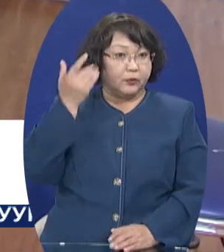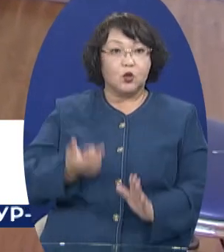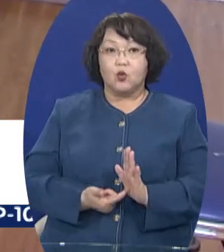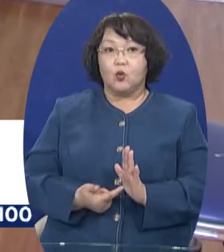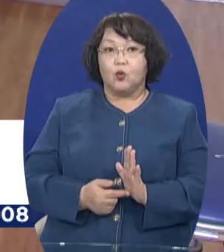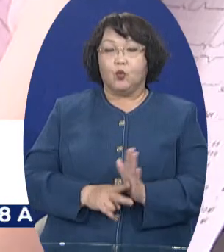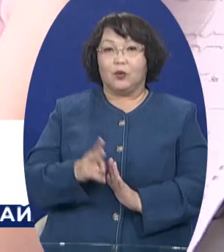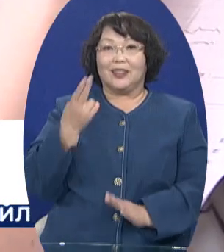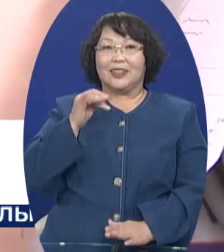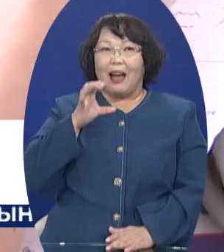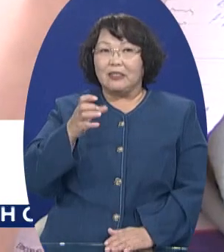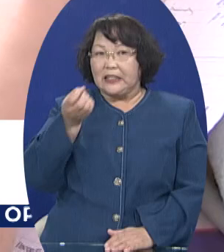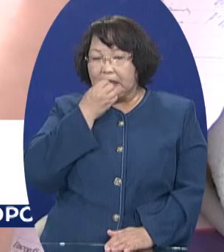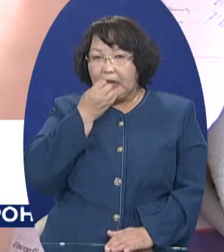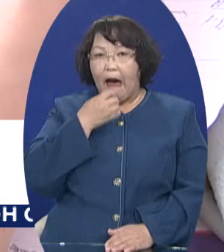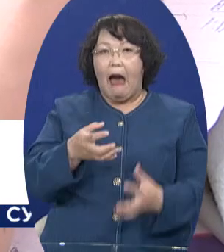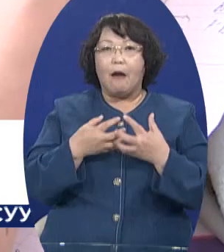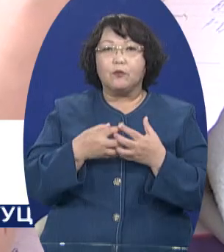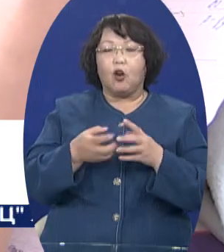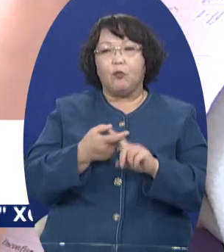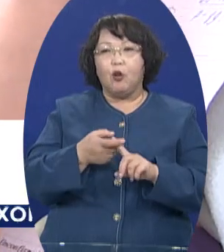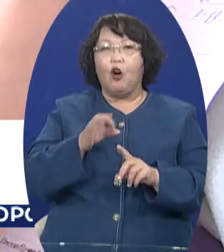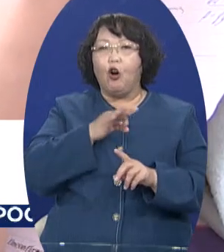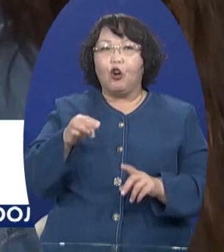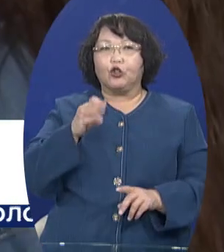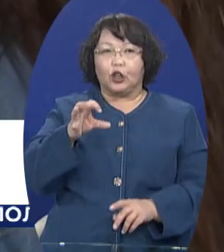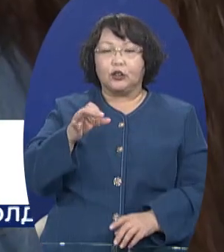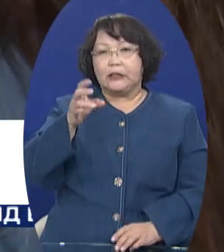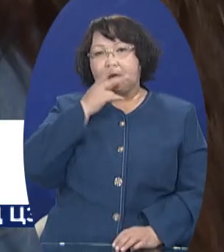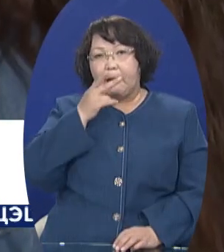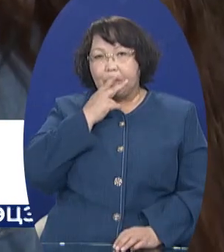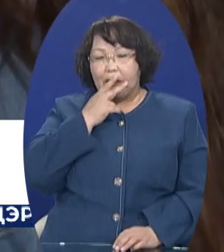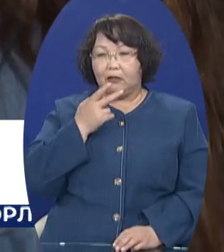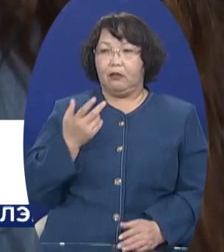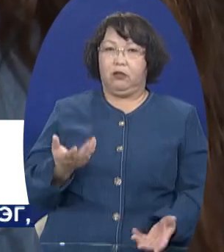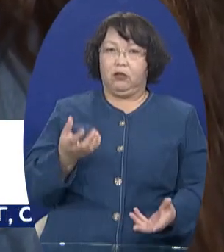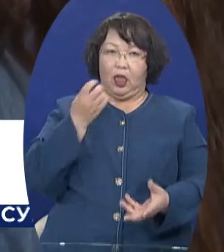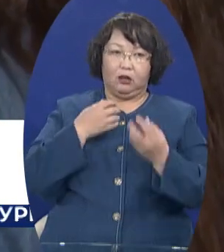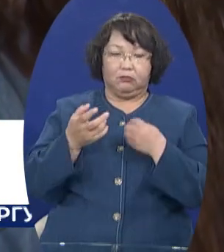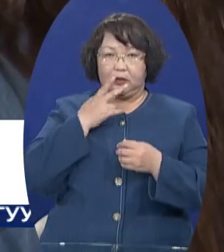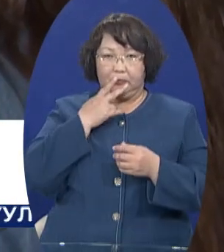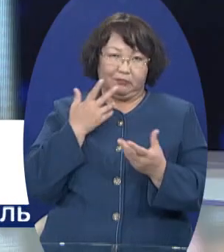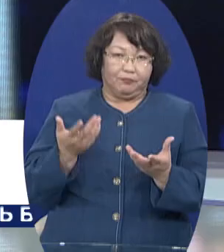болсон давс, амтны гаралтай өөх төс олон тамхины хэрэглээ их байгааг эмч мэрэгчлэнүүд анхааруулж байлаа.